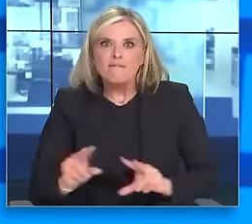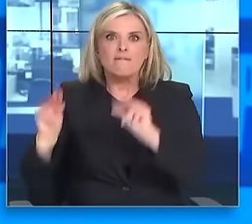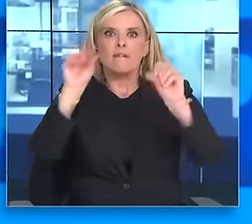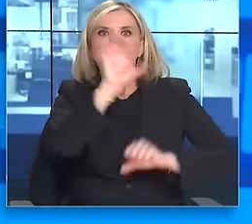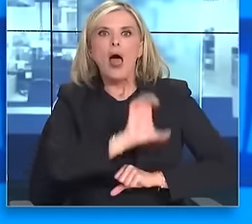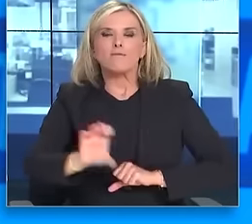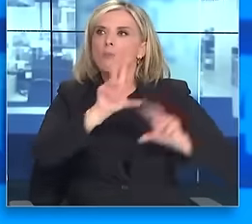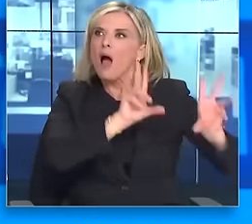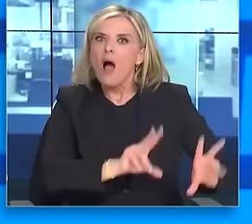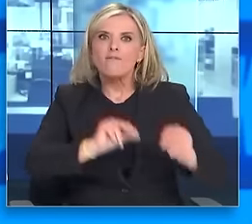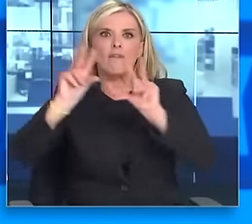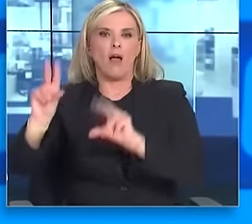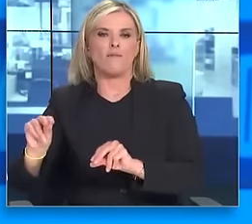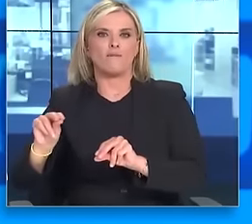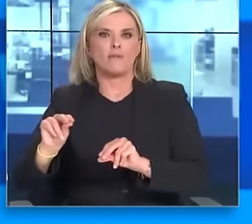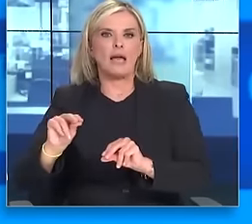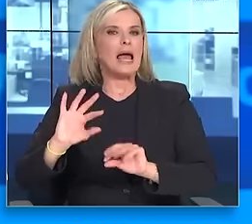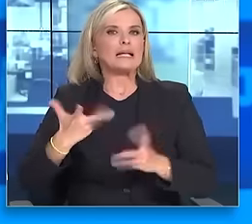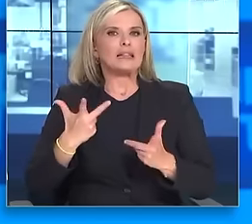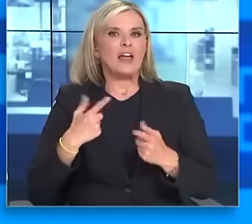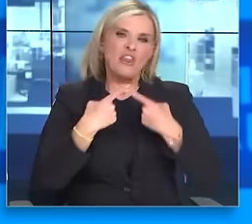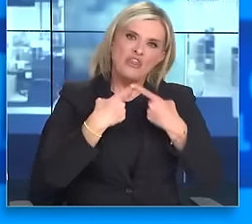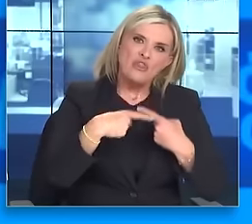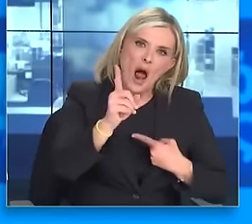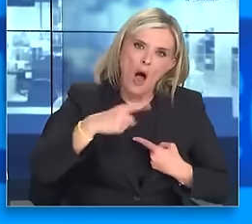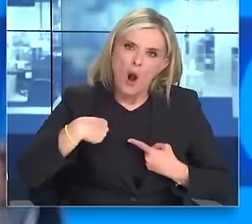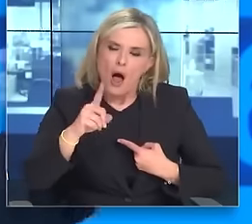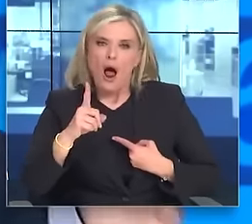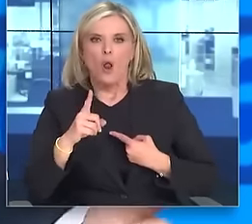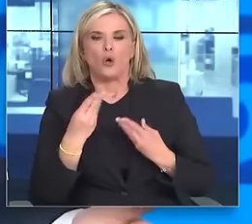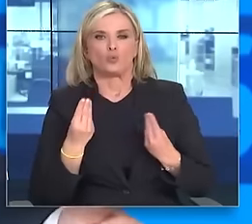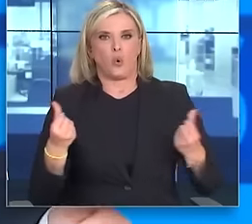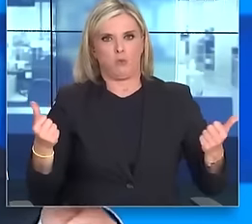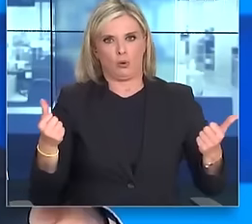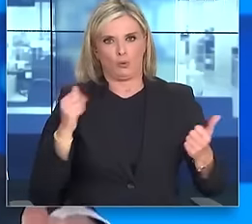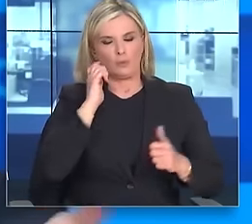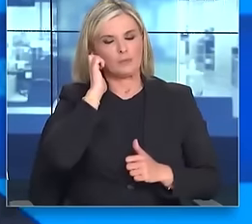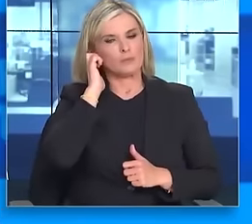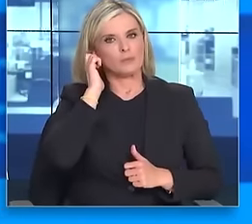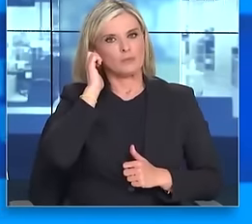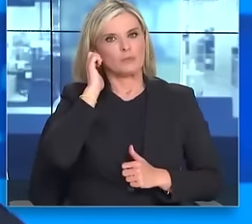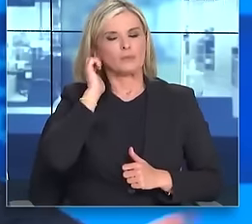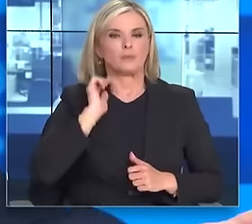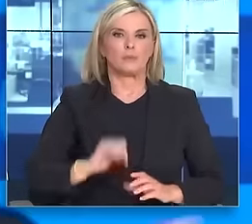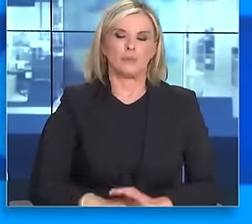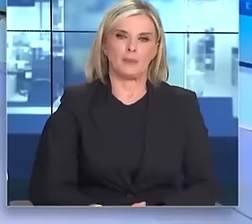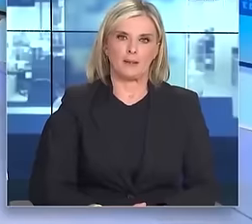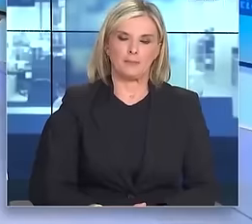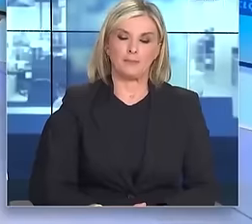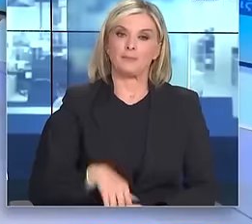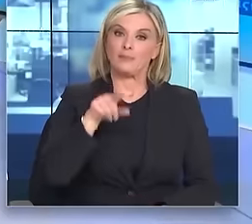συνέπεια, βλέπετε ότι όλα αυτά είναι θέματα τα οποία αφορούν την Ευρώπη. Και εγώ πρωτίστως γι' αυτό μιλώ. Όμως με ρωτήσατε για τις εθνικές